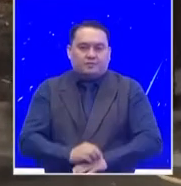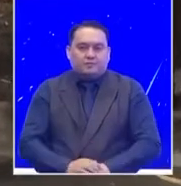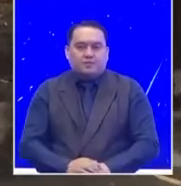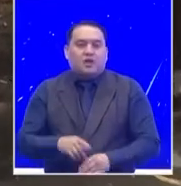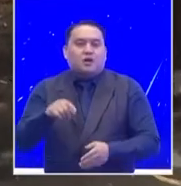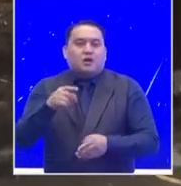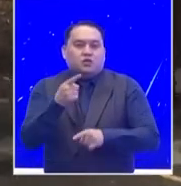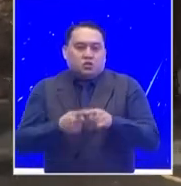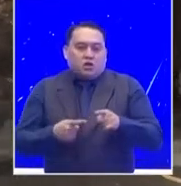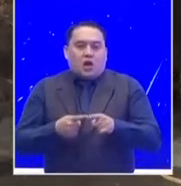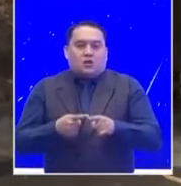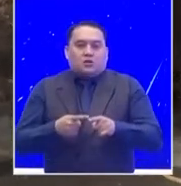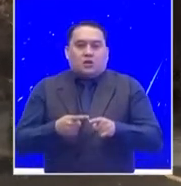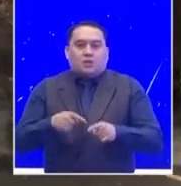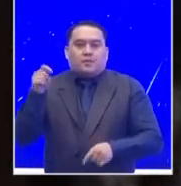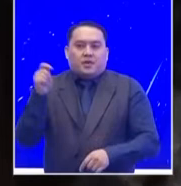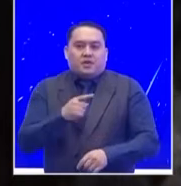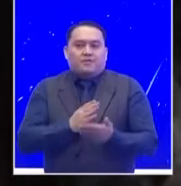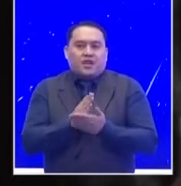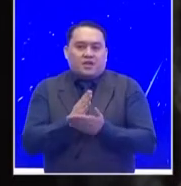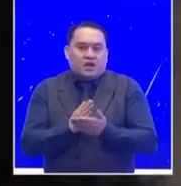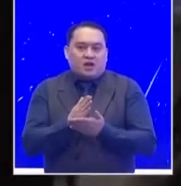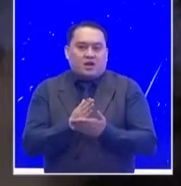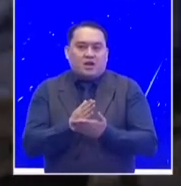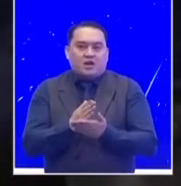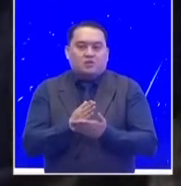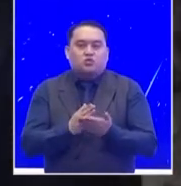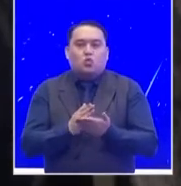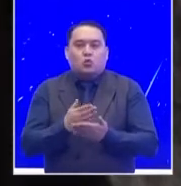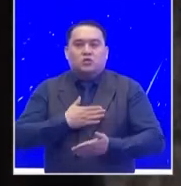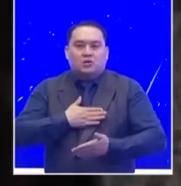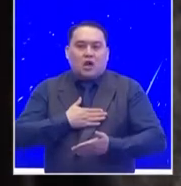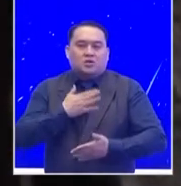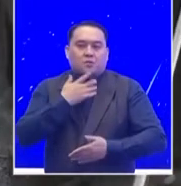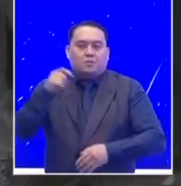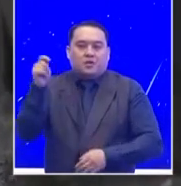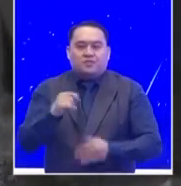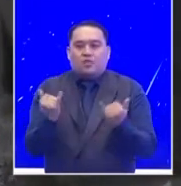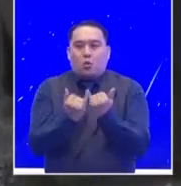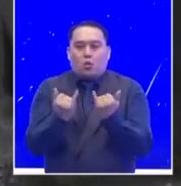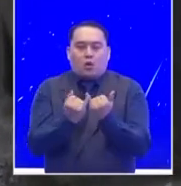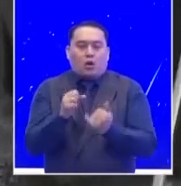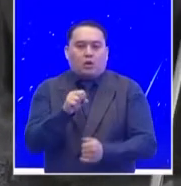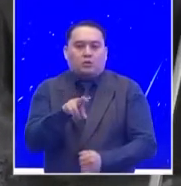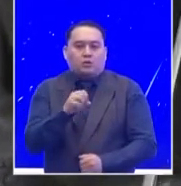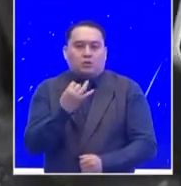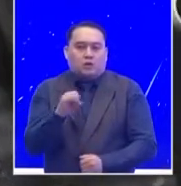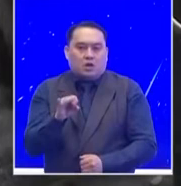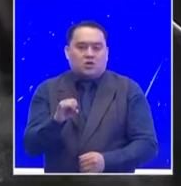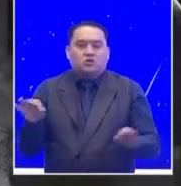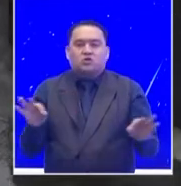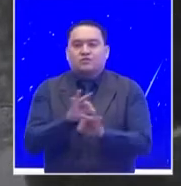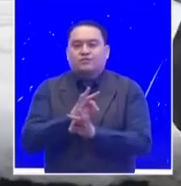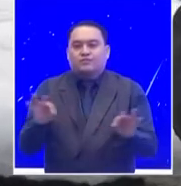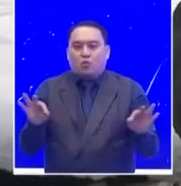Неотъемлемой частью эстафеты является посещение ветеранов. Громко и эффектно служащие Нацгвардии прибыли в гости к Алтынай Есбулатовой. Звуки